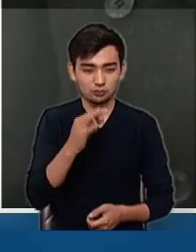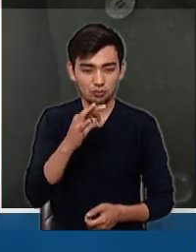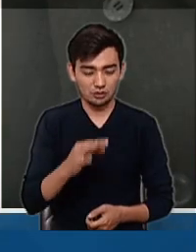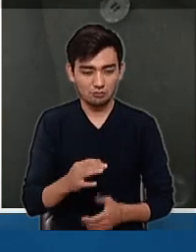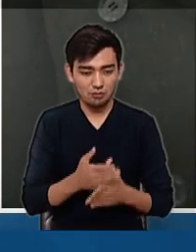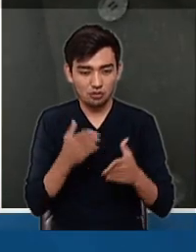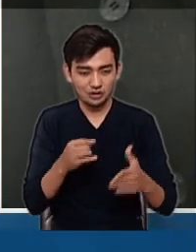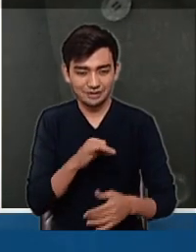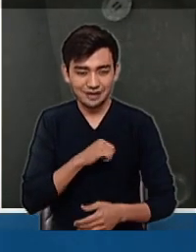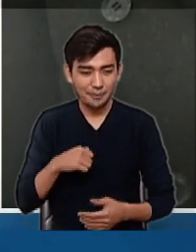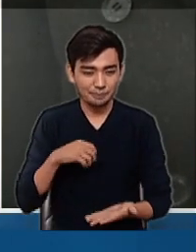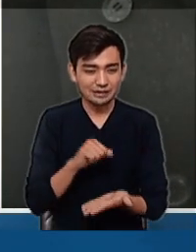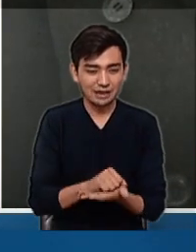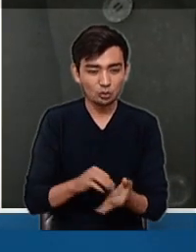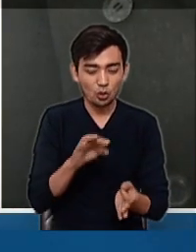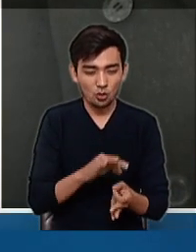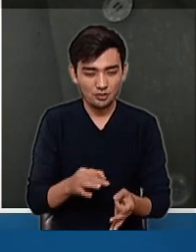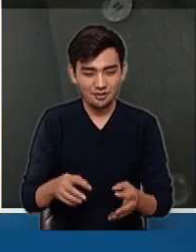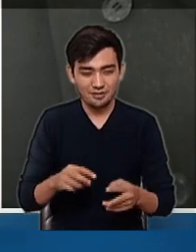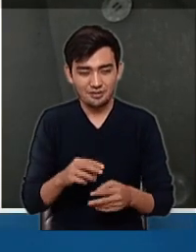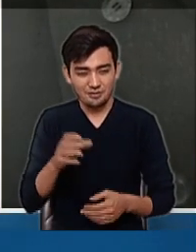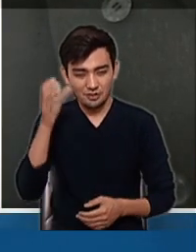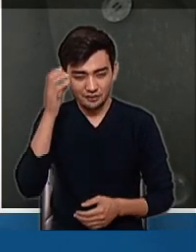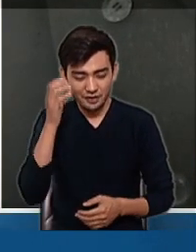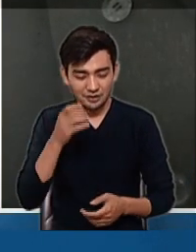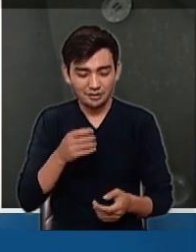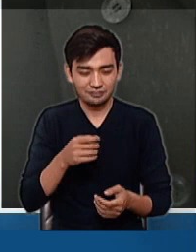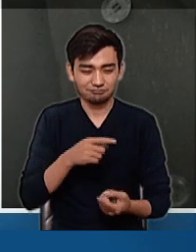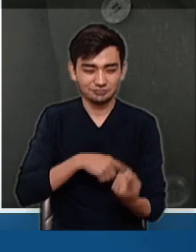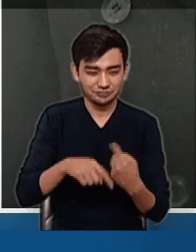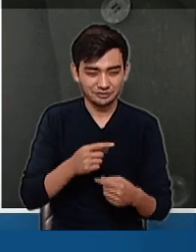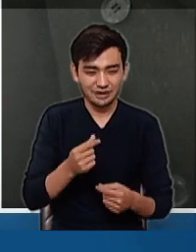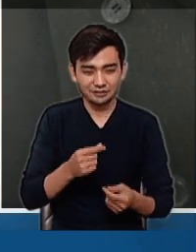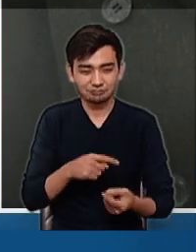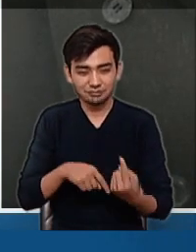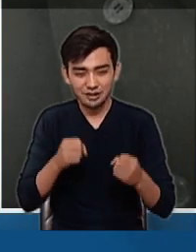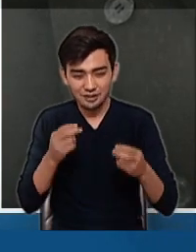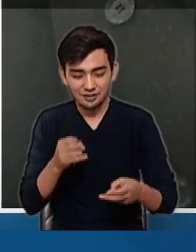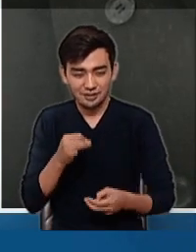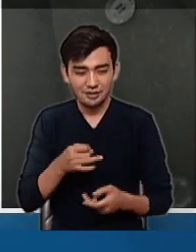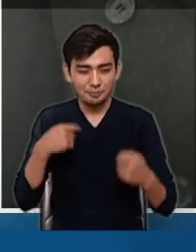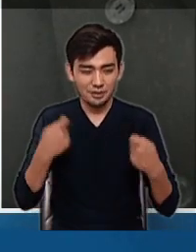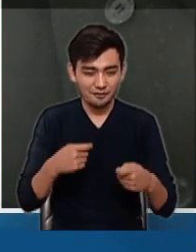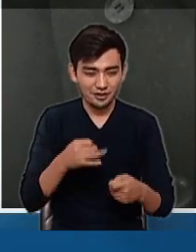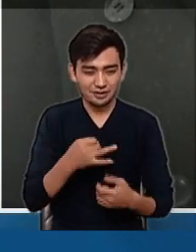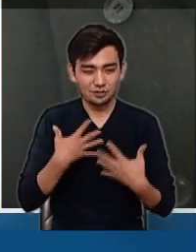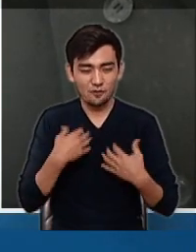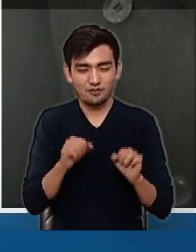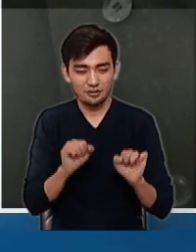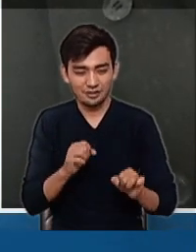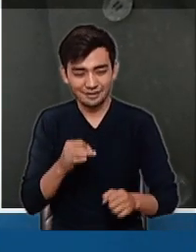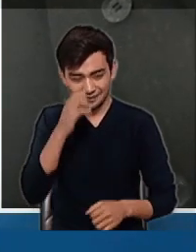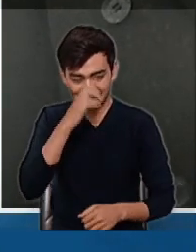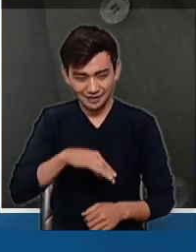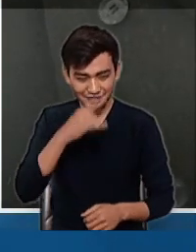самозанятые преобладают в таких сферах как образование операций с недвижимостью услуги по питанию Торговля и здравоохранения Итак в